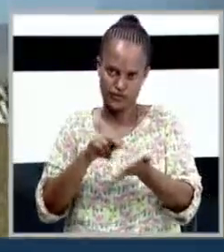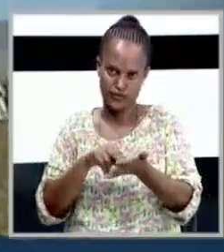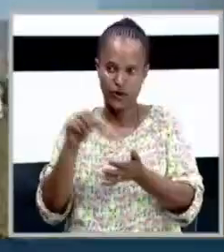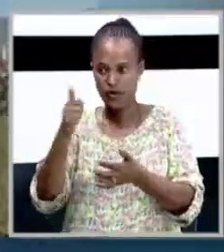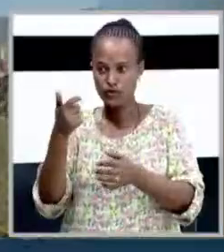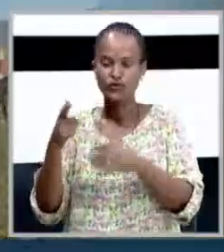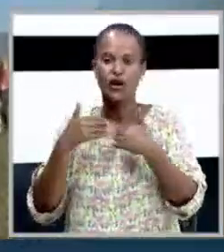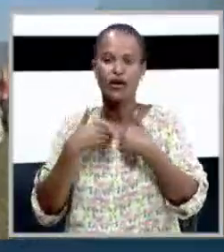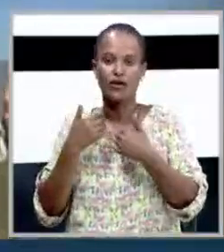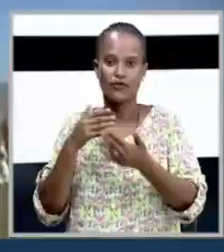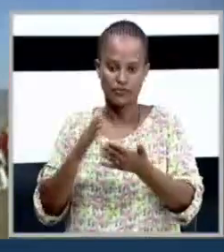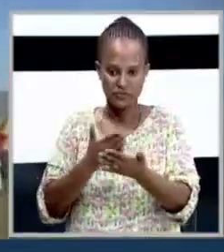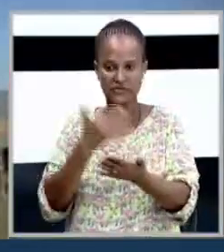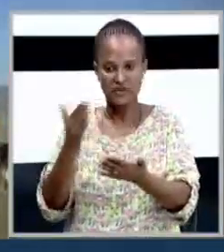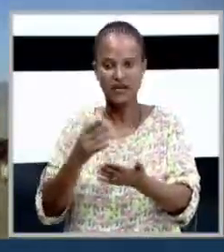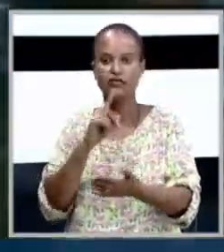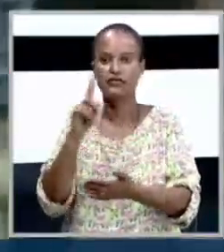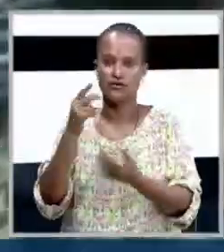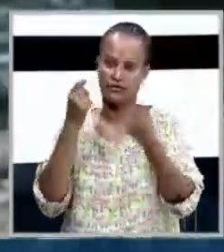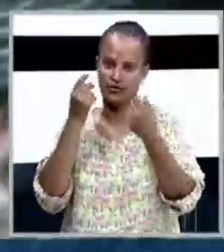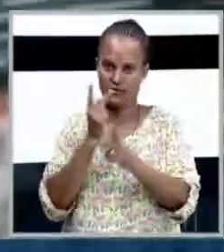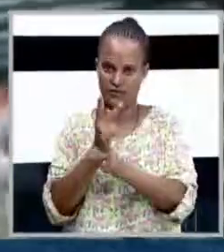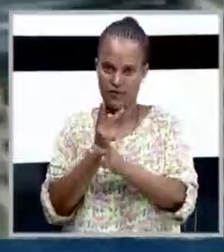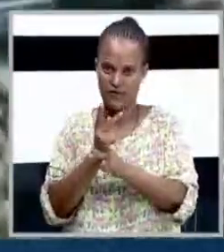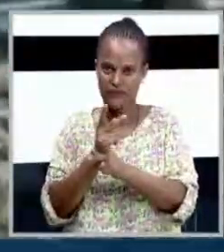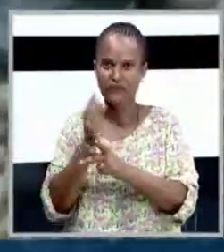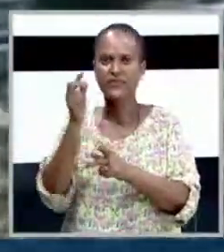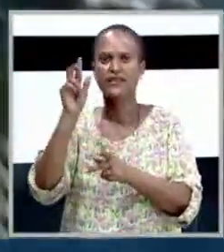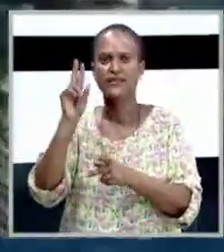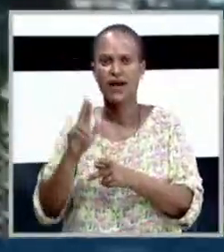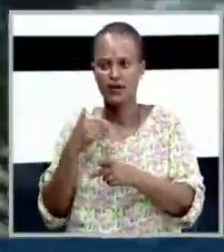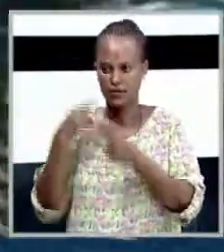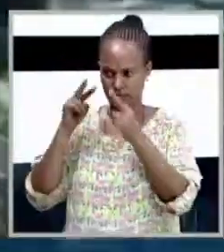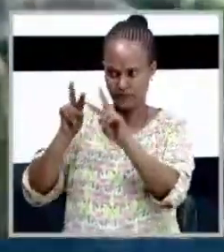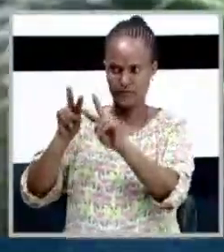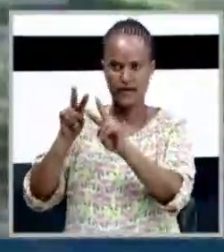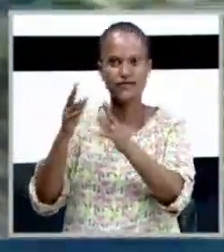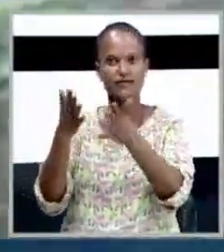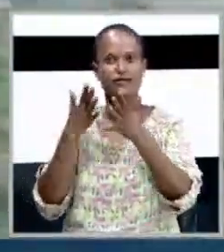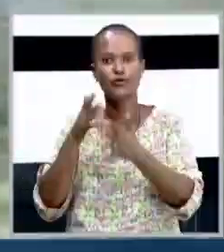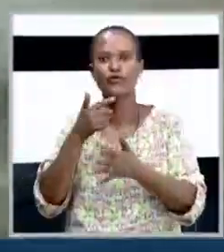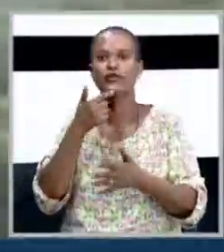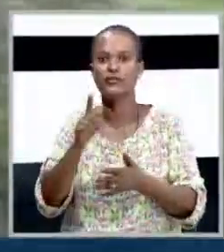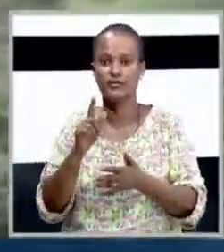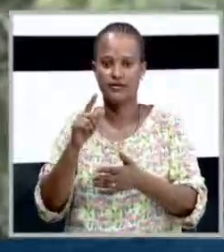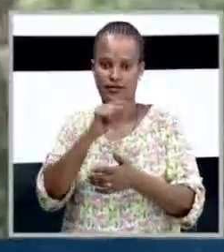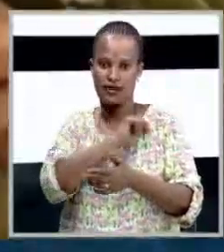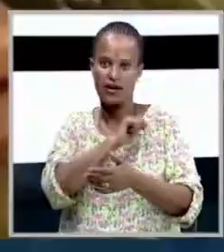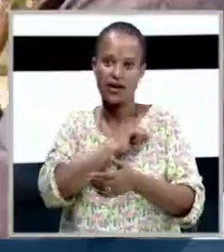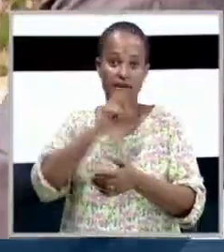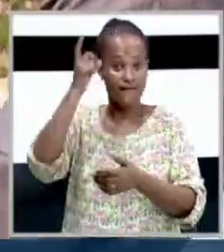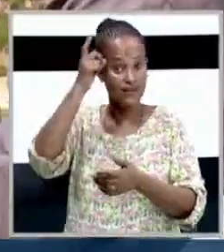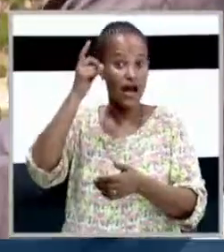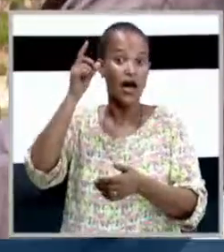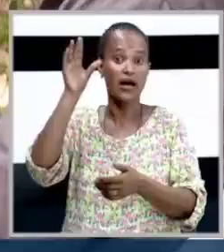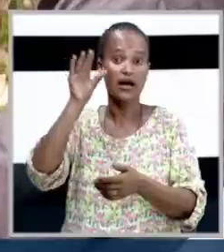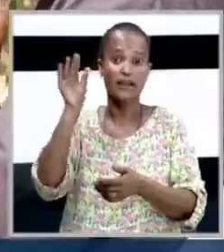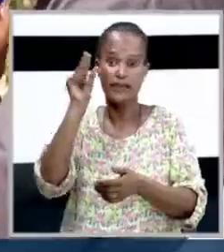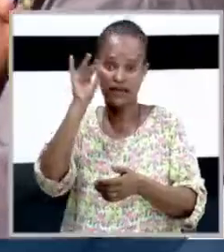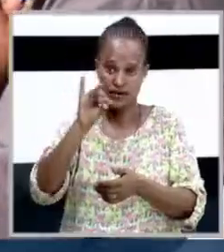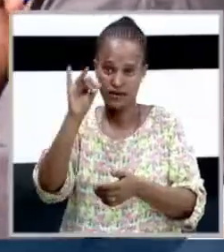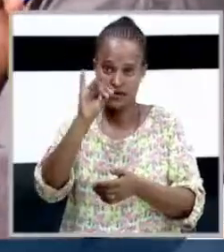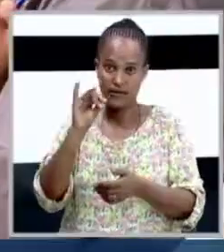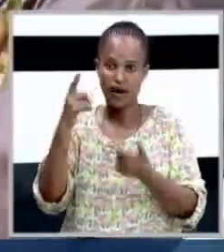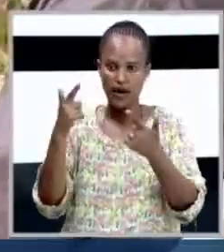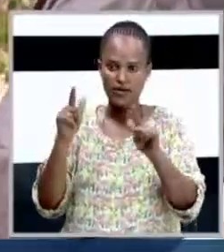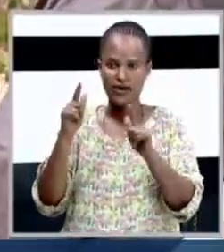ከሎ ምግንፃል ጥራይ ዝፅበ ቦታታት ቅያ ኣለዉ ምጥማት ጥራይ ዝደልዩ ይብል ተጋላላይ ፍስሓ ገበል ብወገኑ